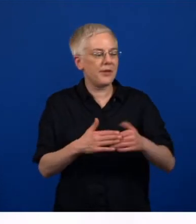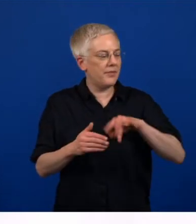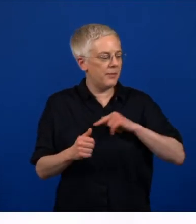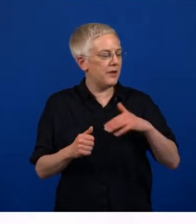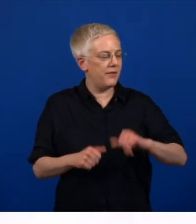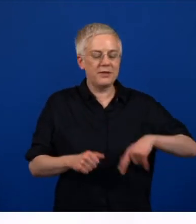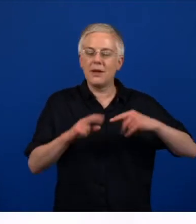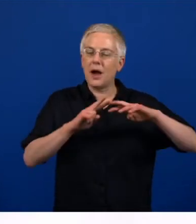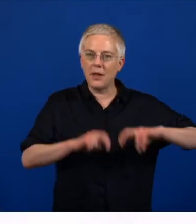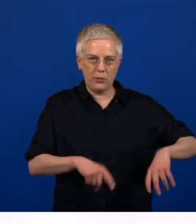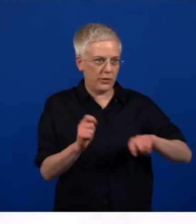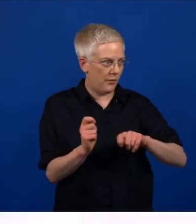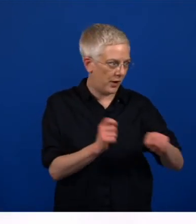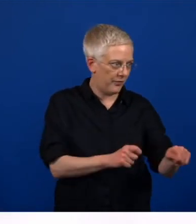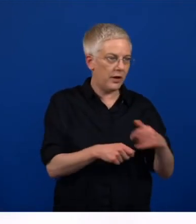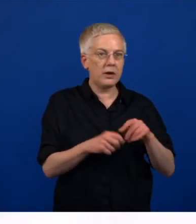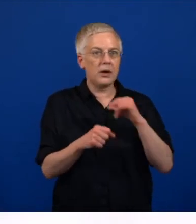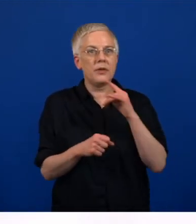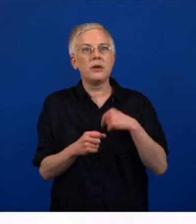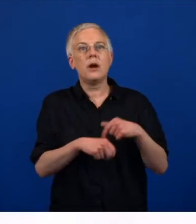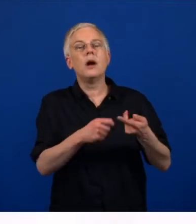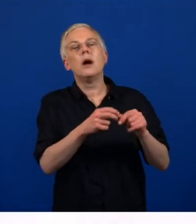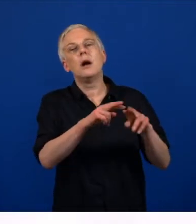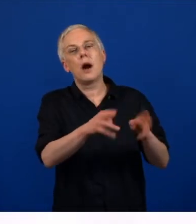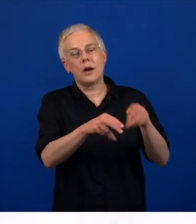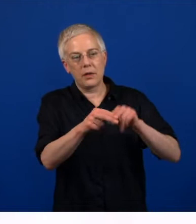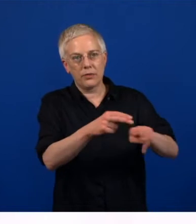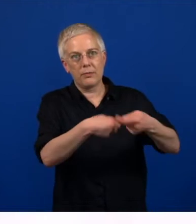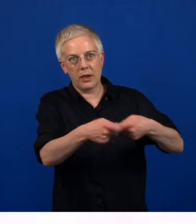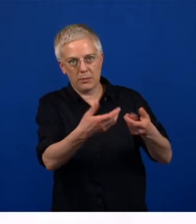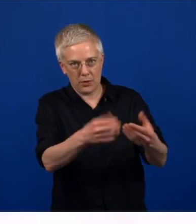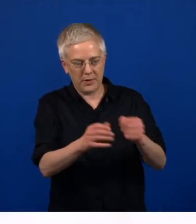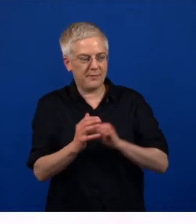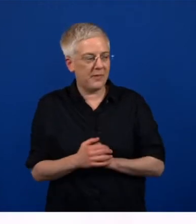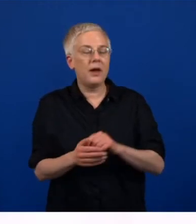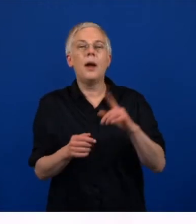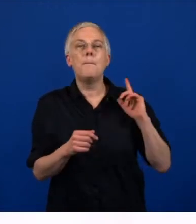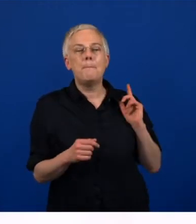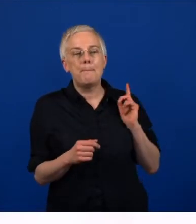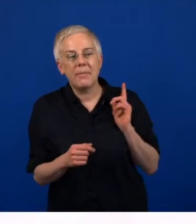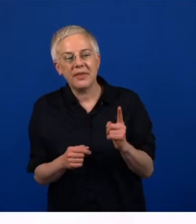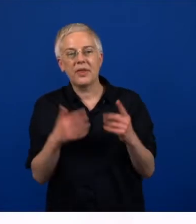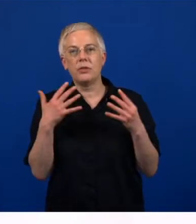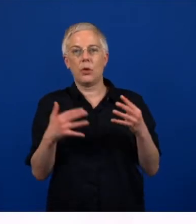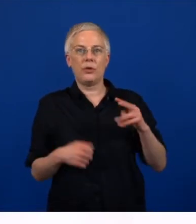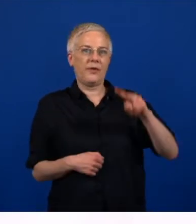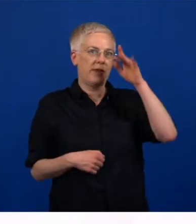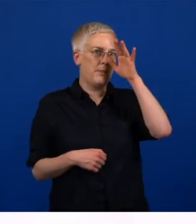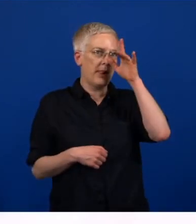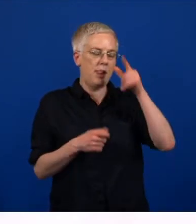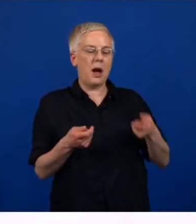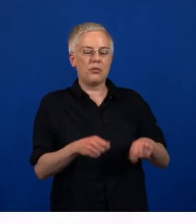Krankenhausbehandlungen, die bis Ende vorletzter Woche, also bis zum 19. April, abgeschlossen waren. Und das